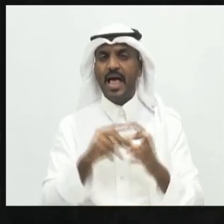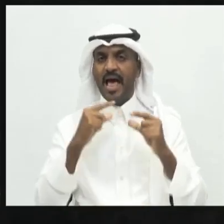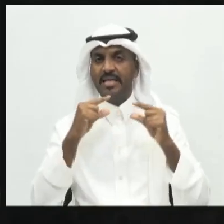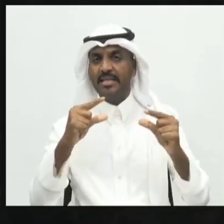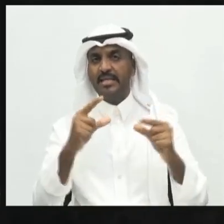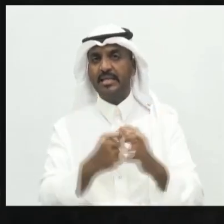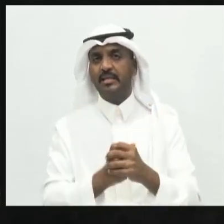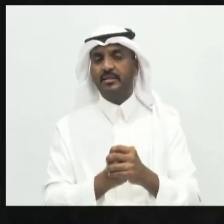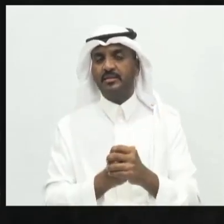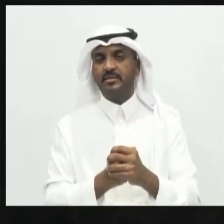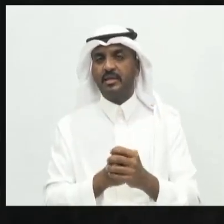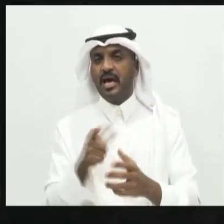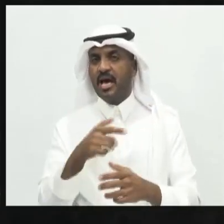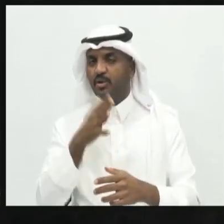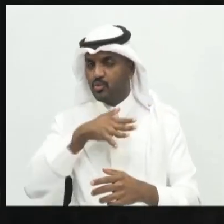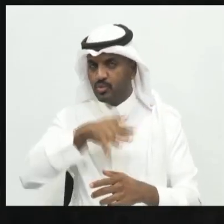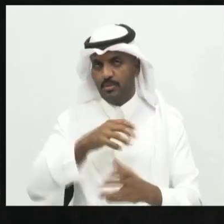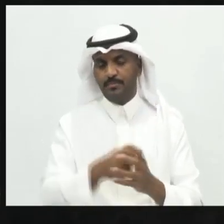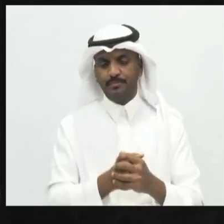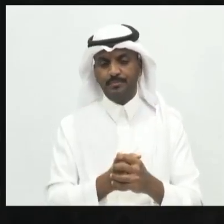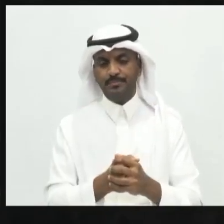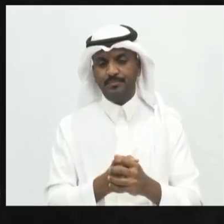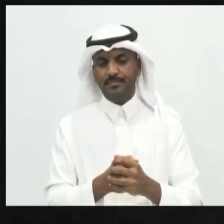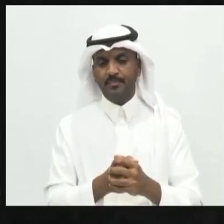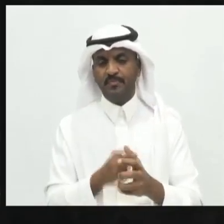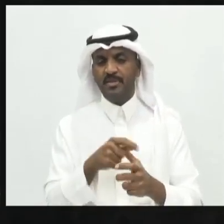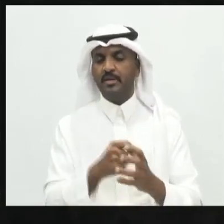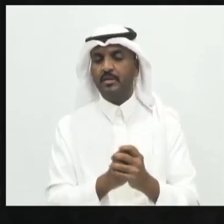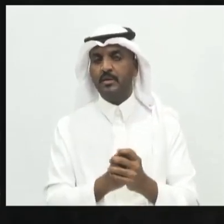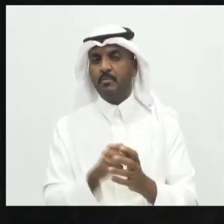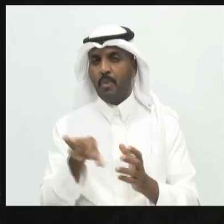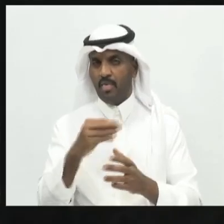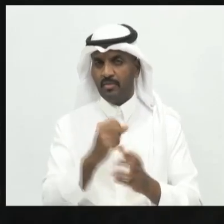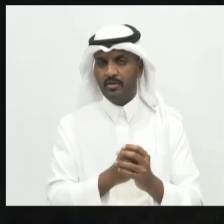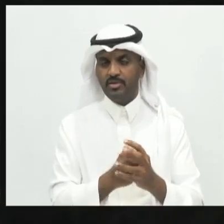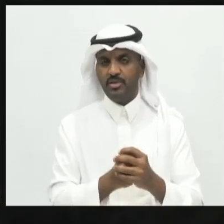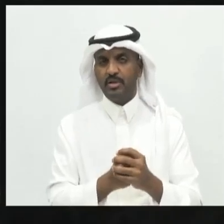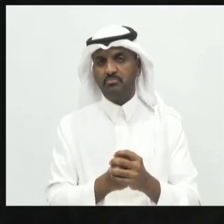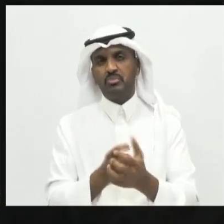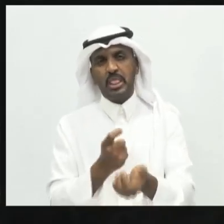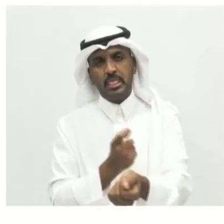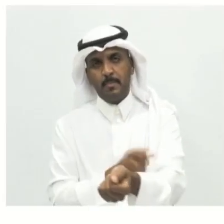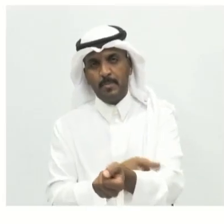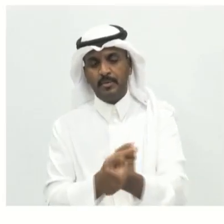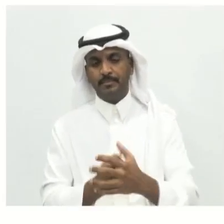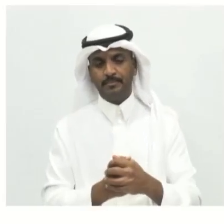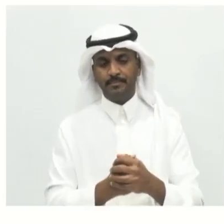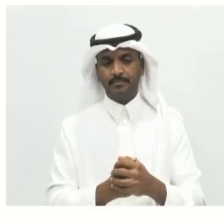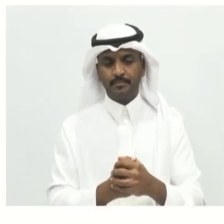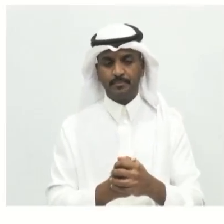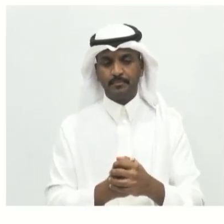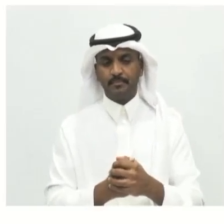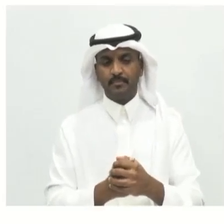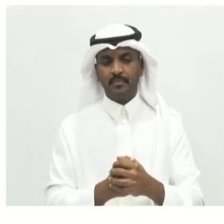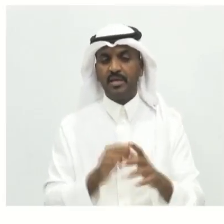النبويه الشريفه التي جاءت في ذكر بعض الامور الطبيه اذا